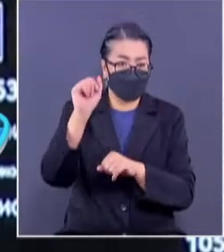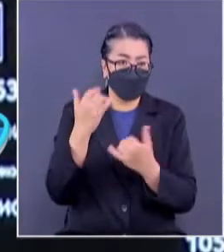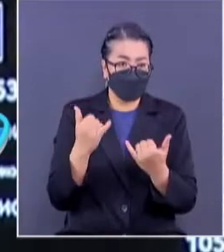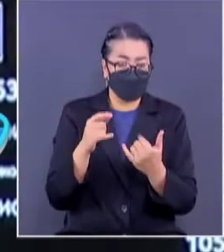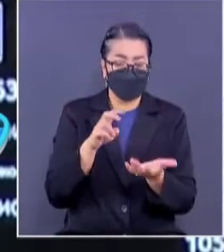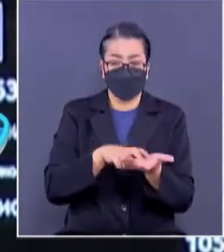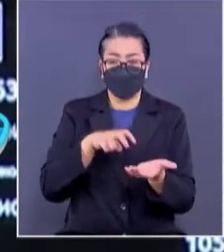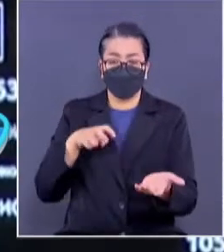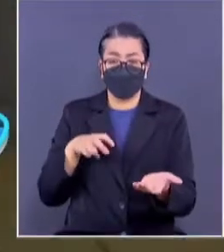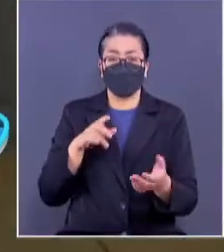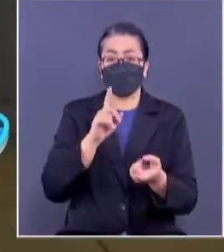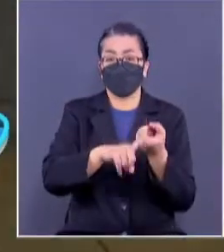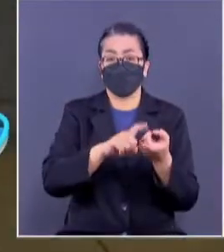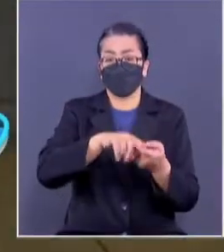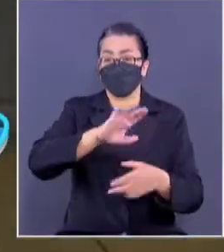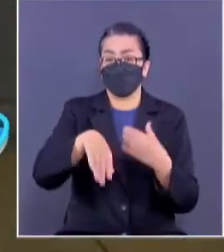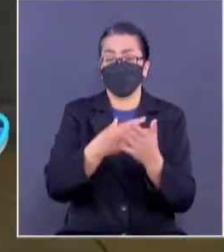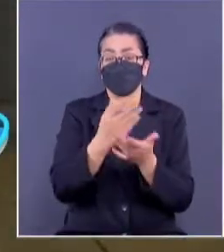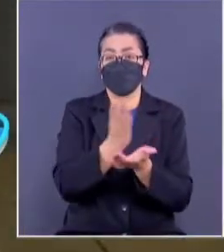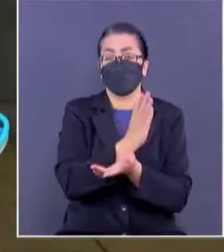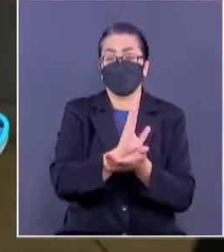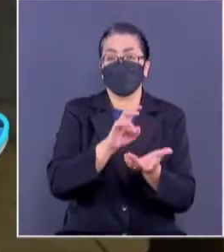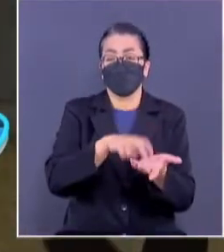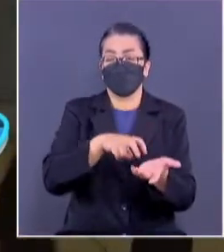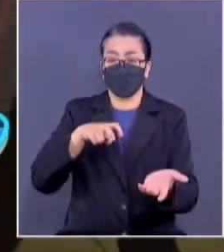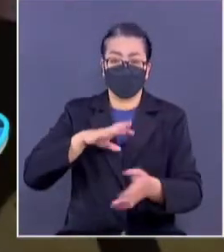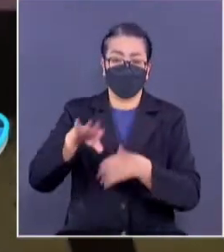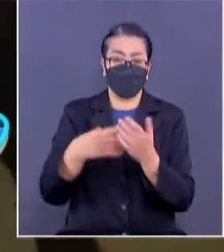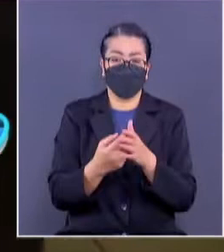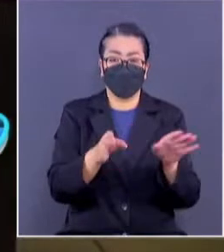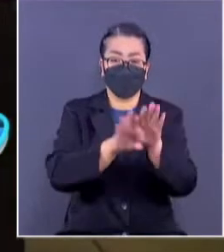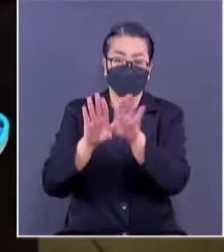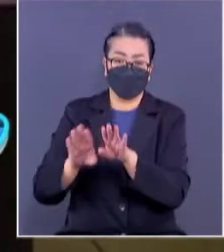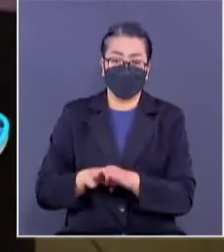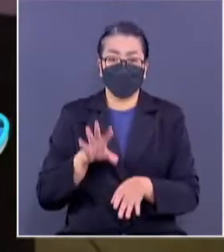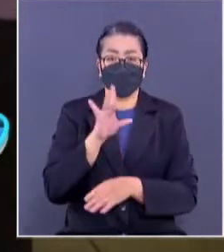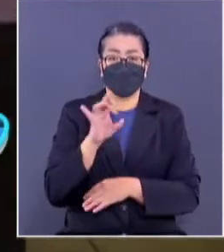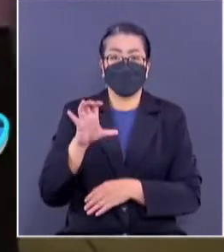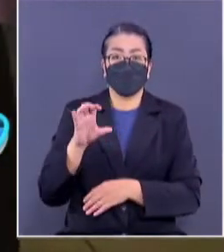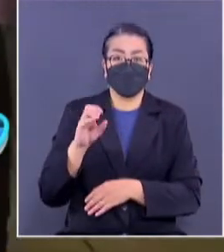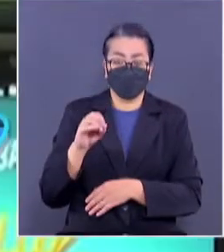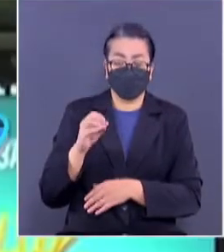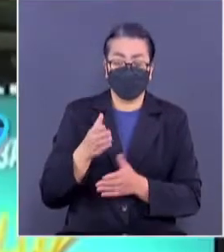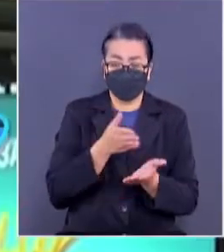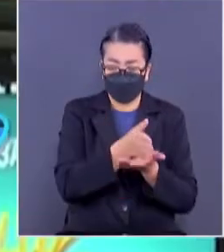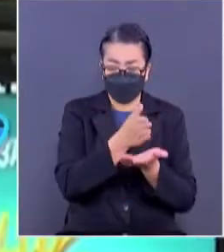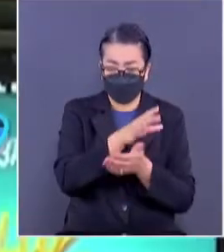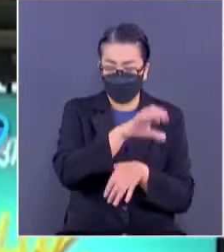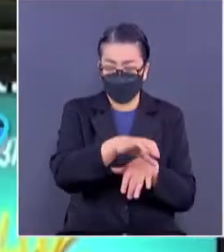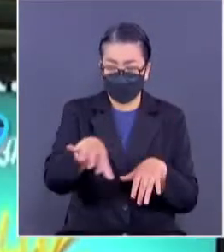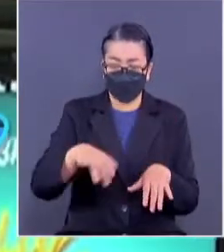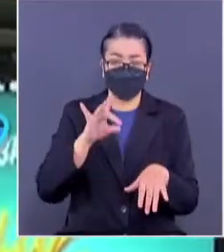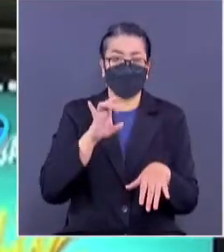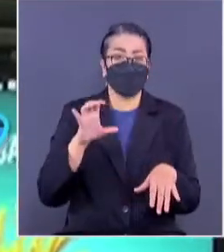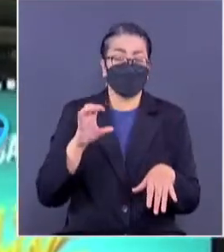กำลังถอนธุรกิจออกจากรัสเซียครับแล้วก็ปิดสาขาทั้งหมด 850สาขาชั่วคราวปัจจุบันนี้